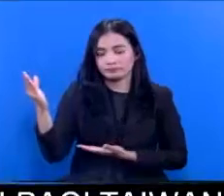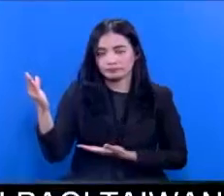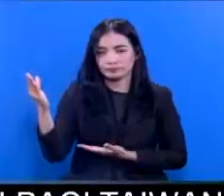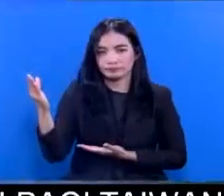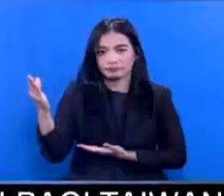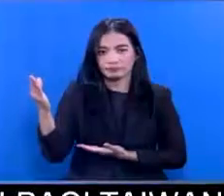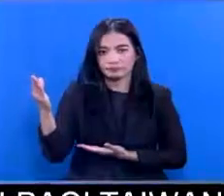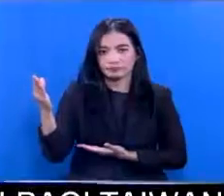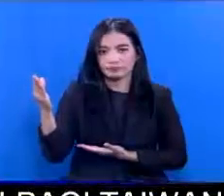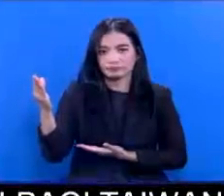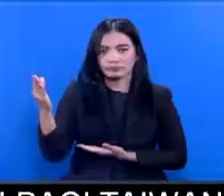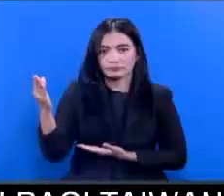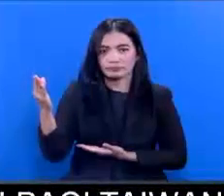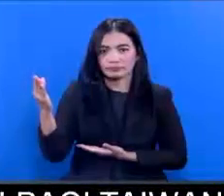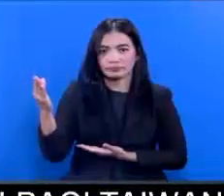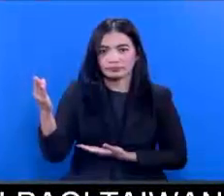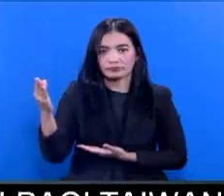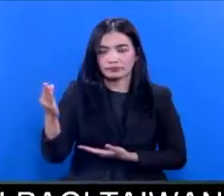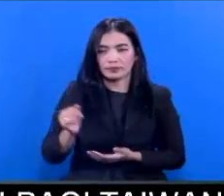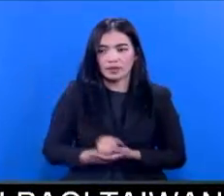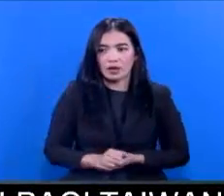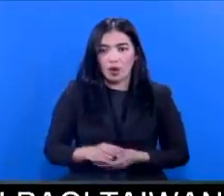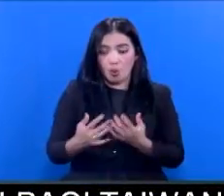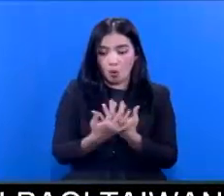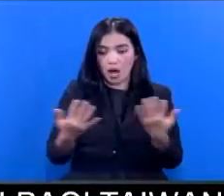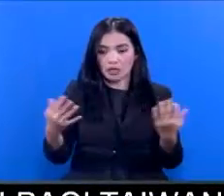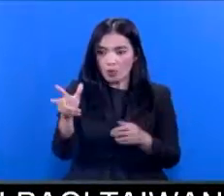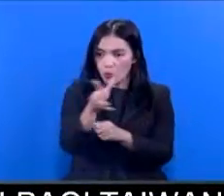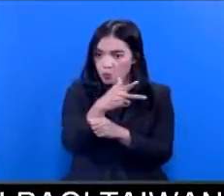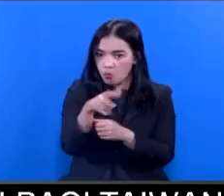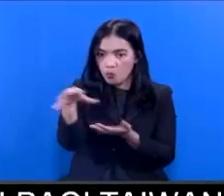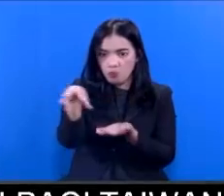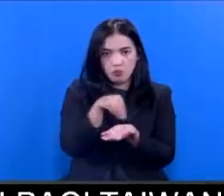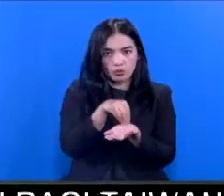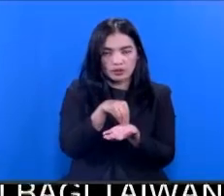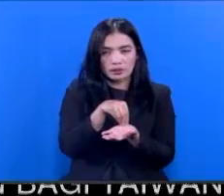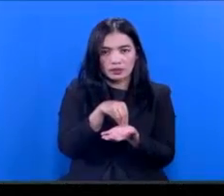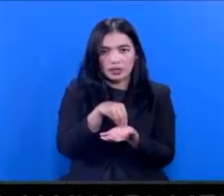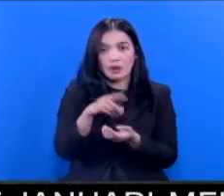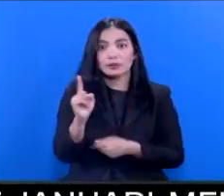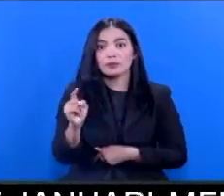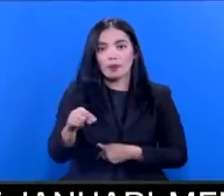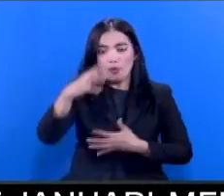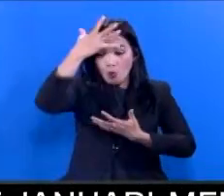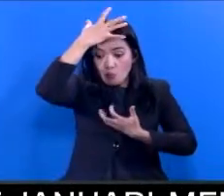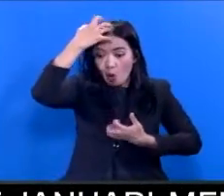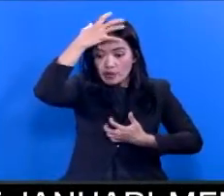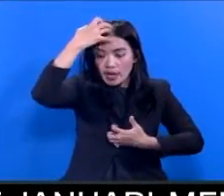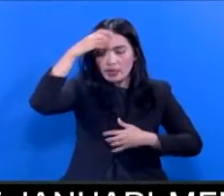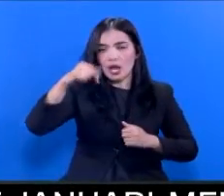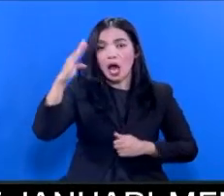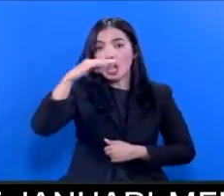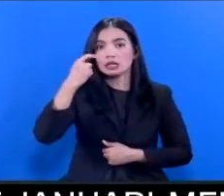eh hatiku keren wuih Sejumlah warga mengabadikan monyet liar yang masuk ke permukiman warga melebar Ciamis Jawa Barat Selasa